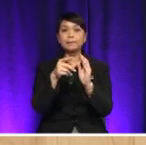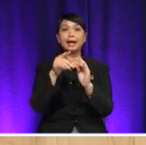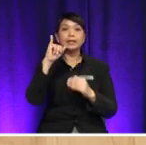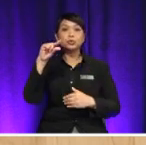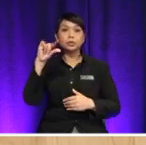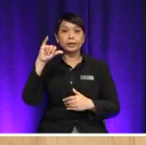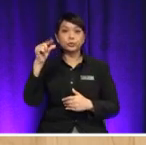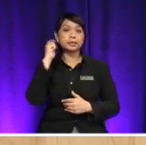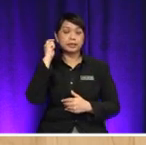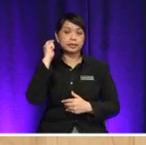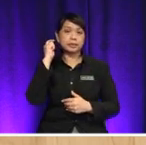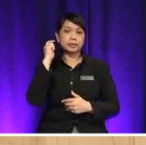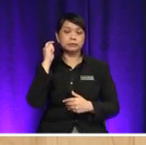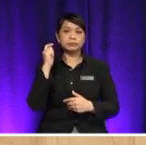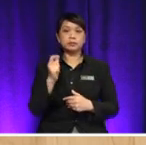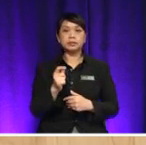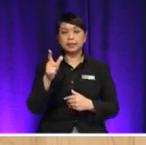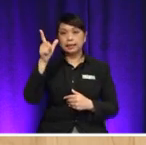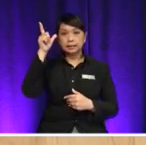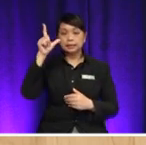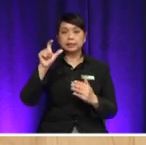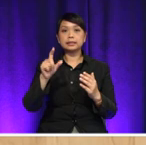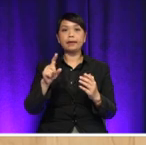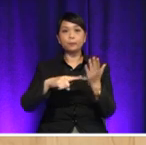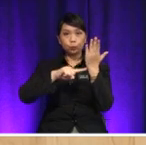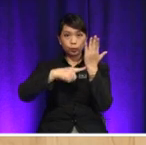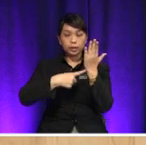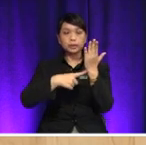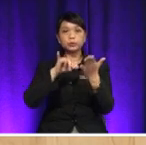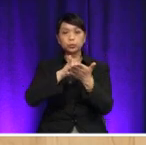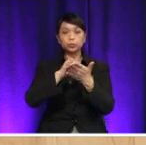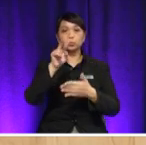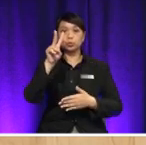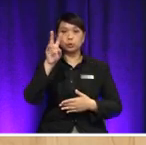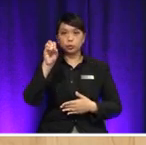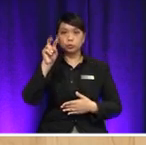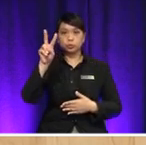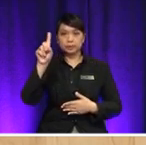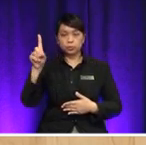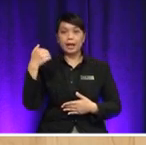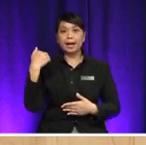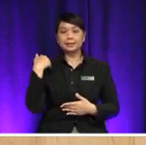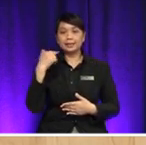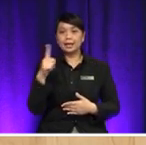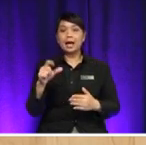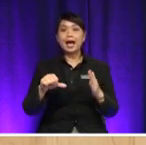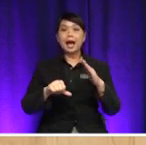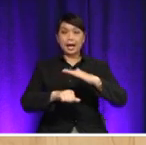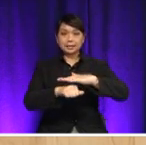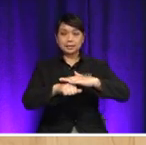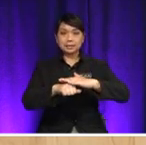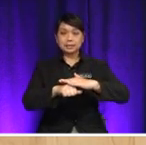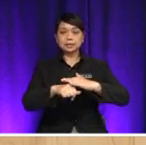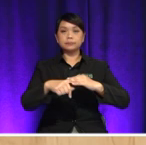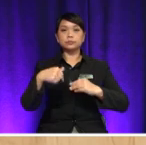yang awal tuh sebagai asas itu kalau kita tengok pada tahun 2021 adalah asas maka kita akan letak menggunakan